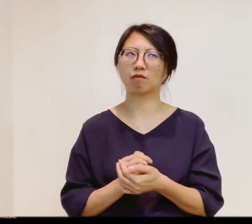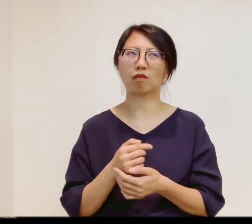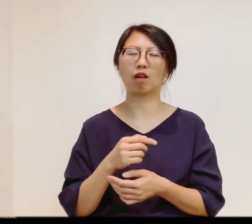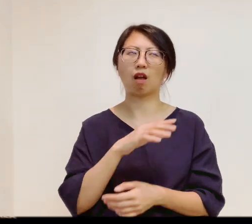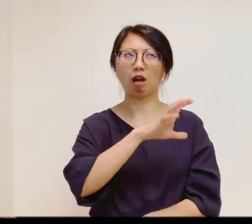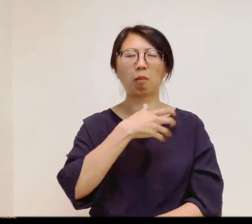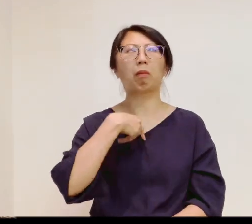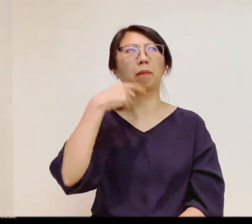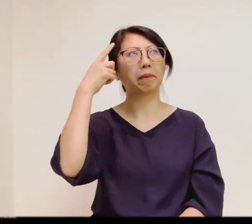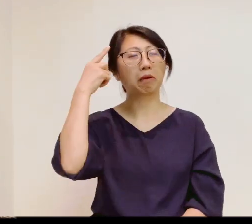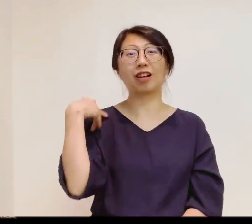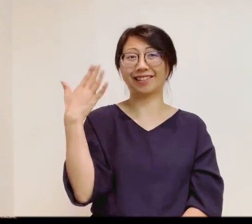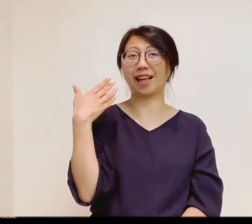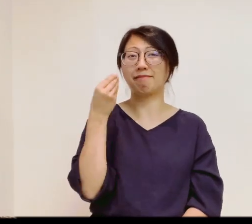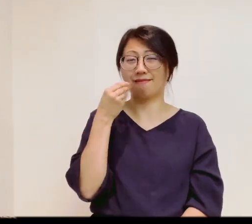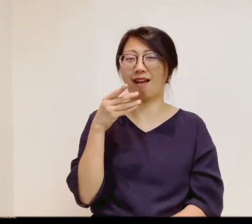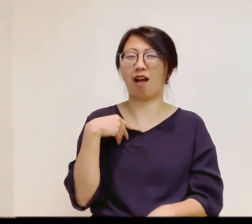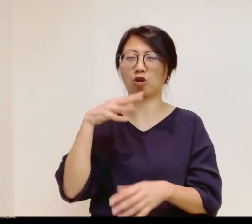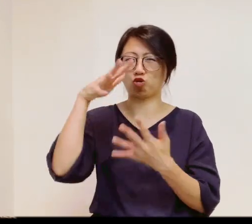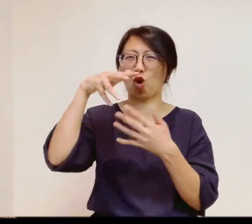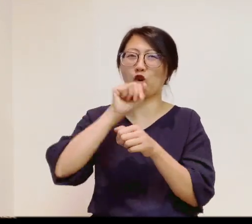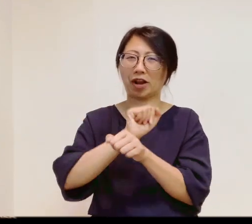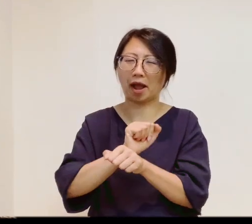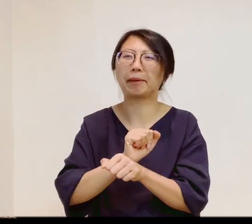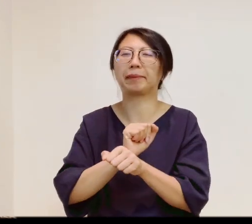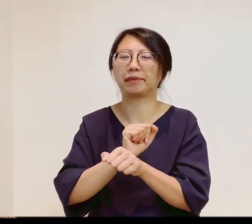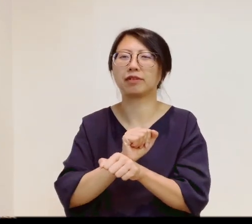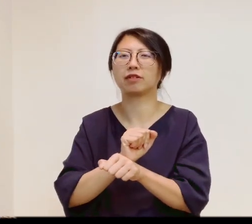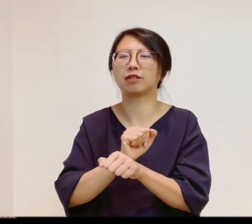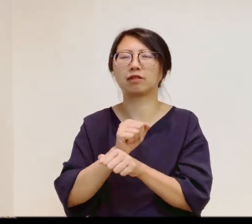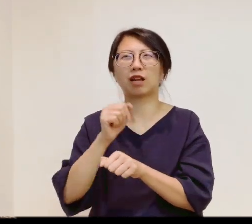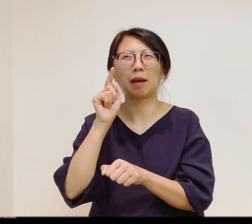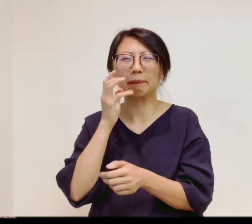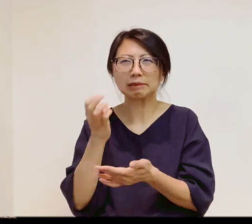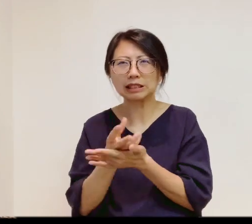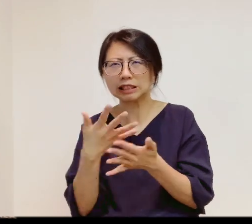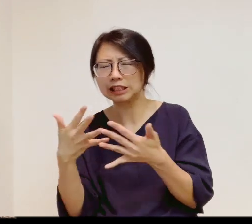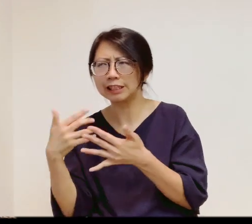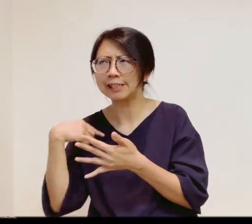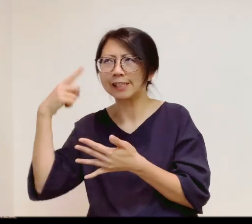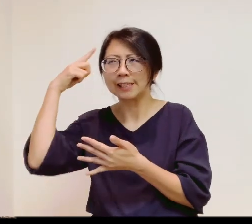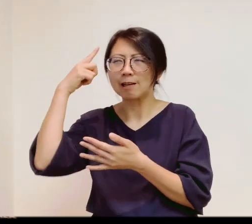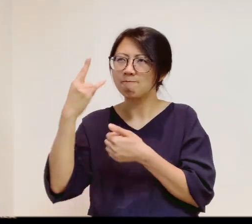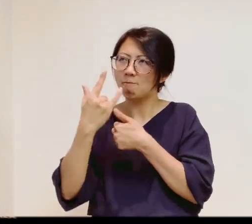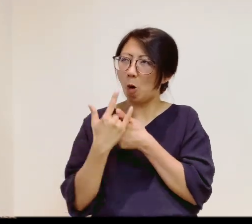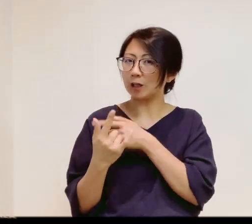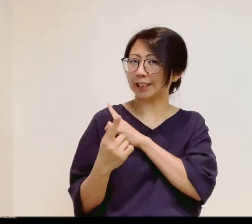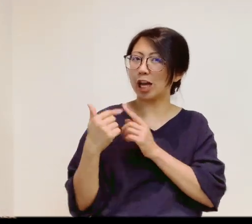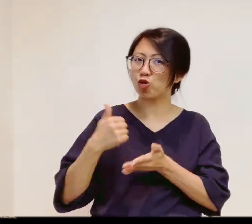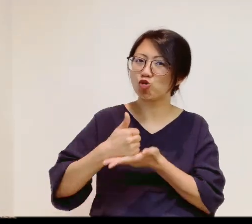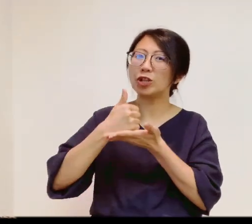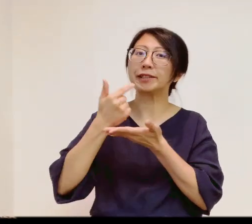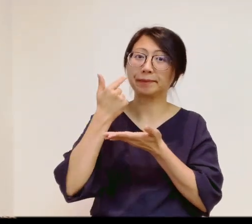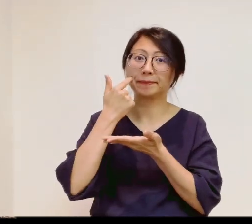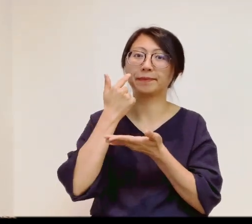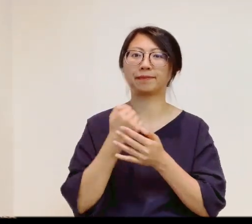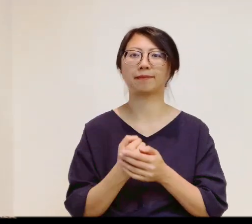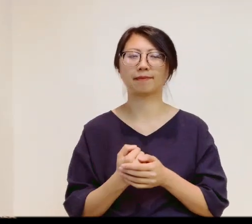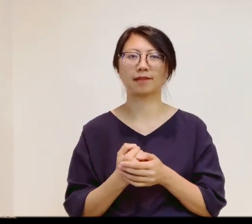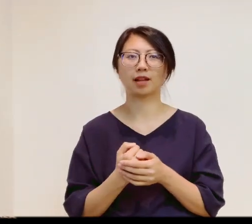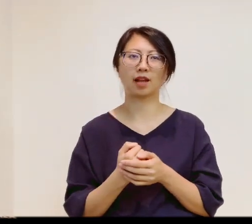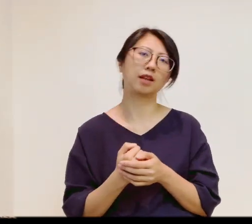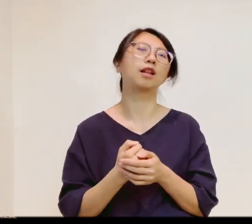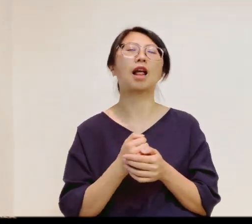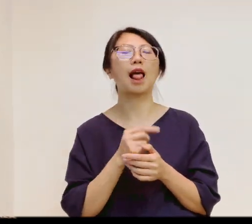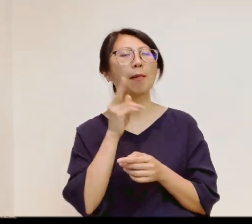個好深刻嘅即係一件事情啦。我自己坐監嗰陣時咧，其實有時喺啲好細微嘅地方裏面啦，我都要諗下即係點